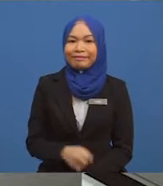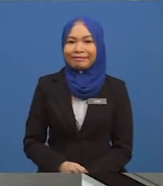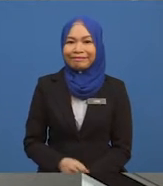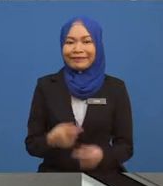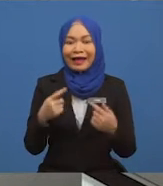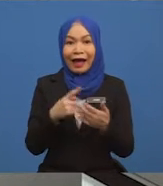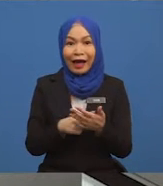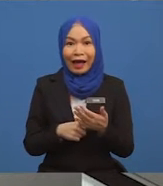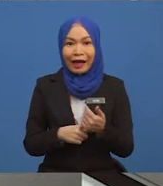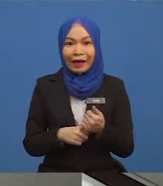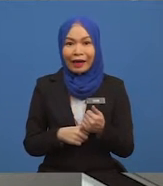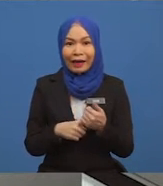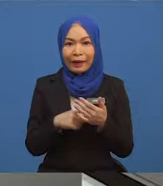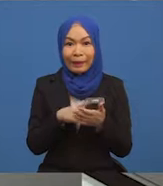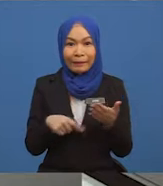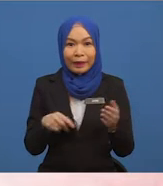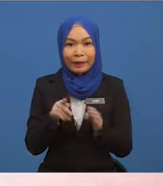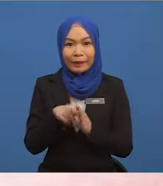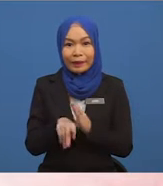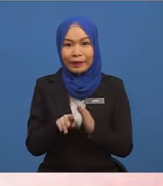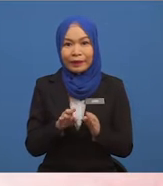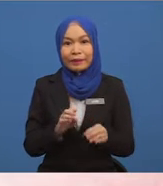respirasi aerob dengan fermentasi.